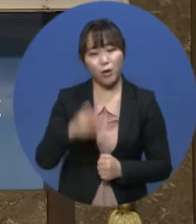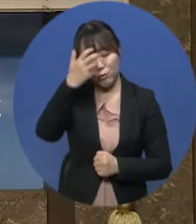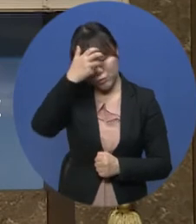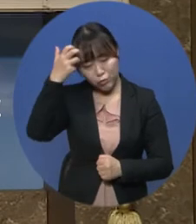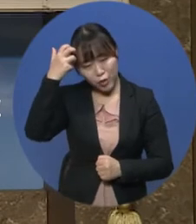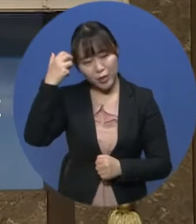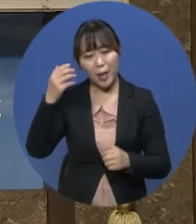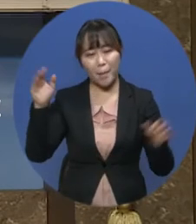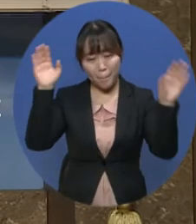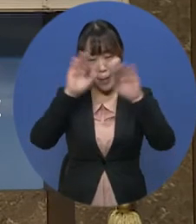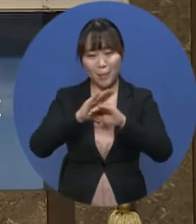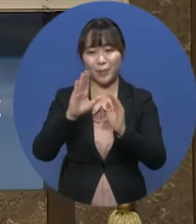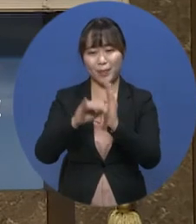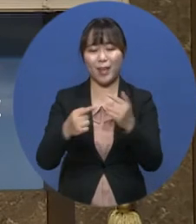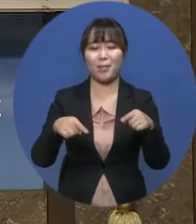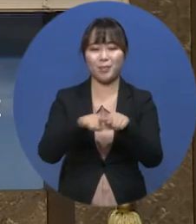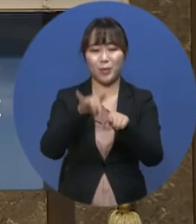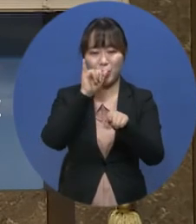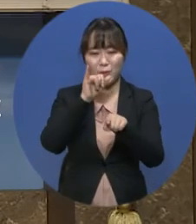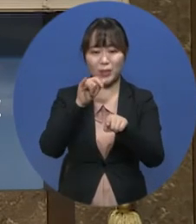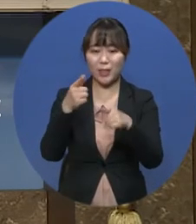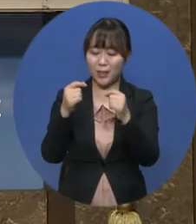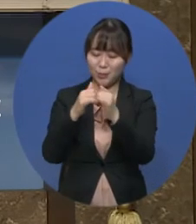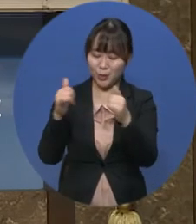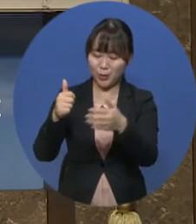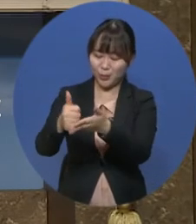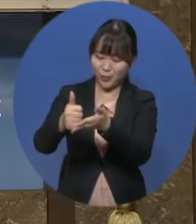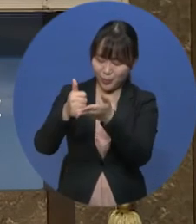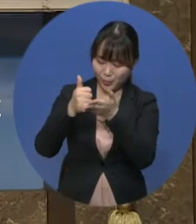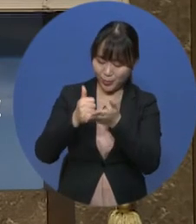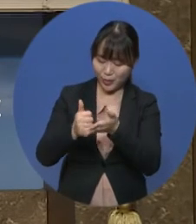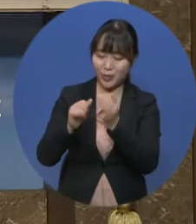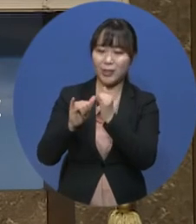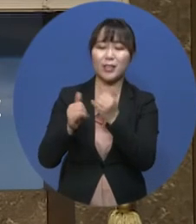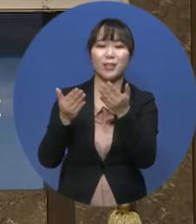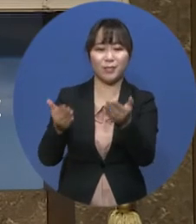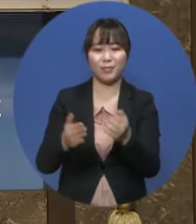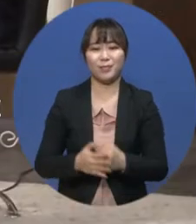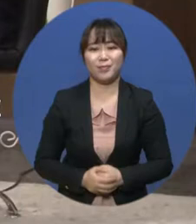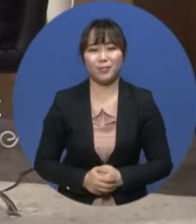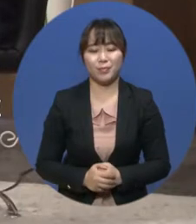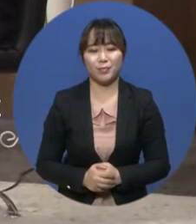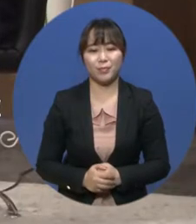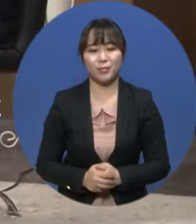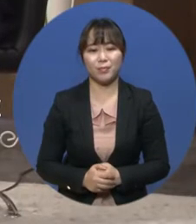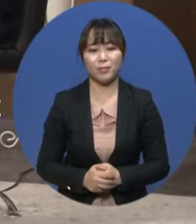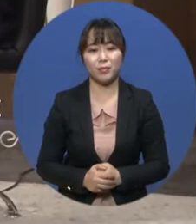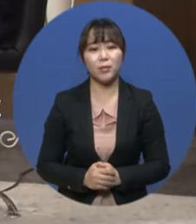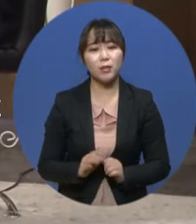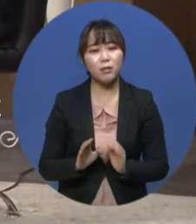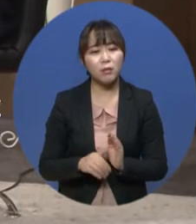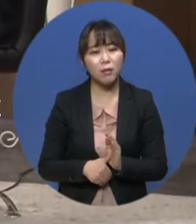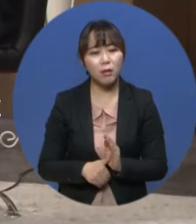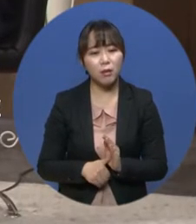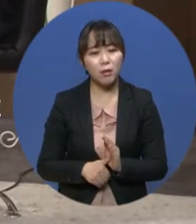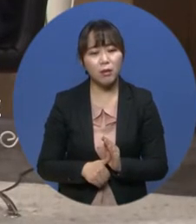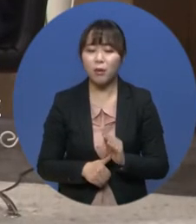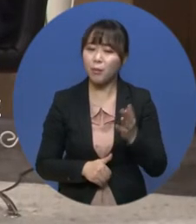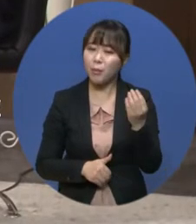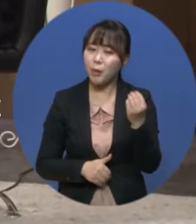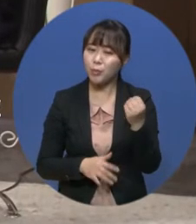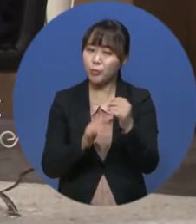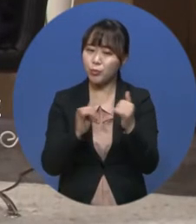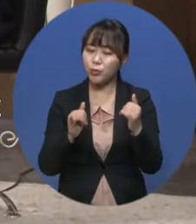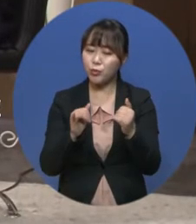밖에 같이 악어 굳이 그 분들을 초대해서 쉼 어 시상식에서는 그러면 한 몇 분